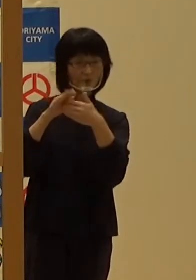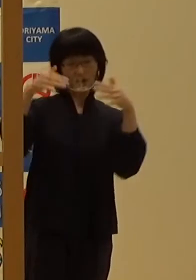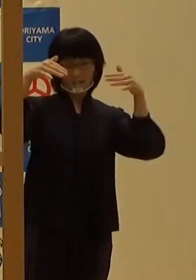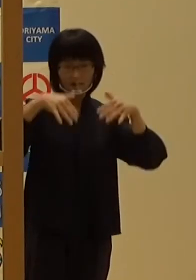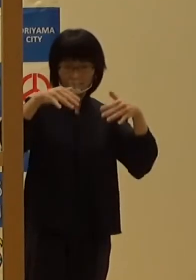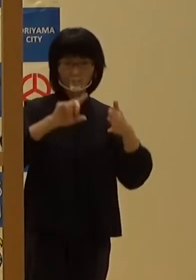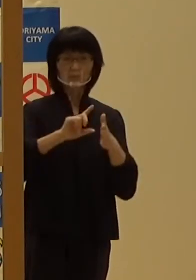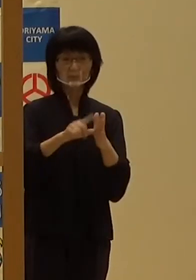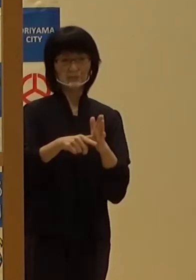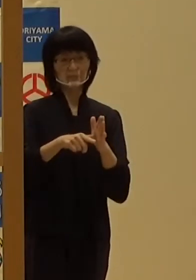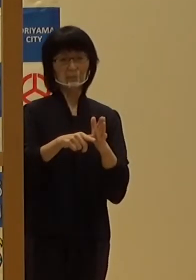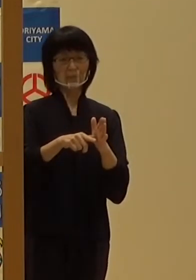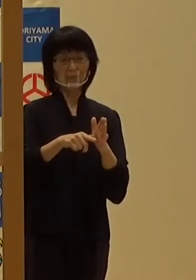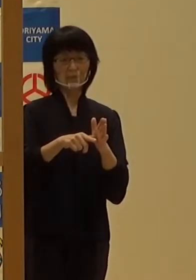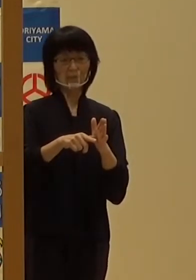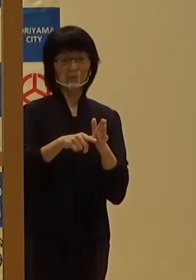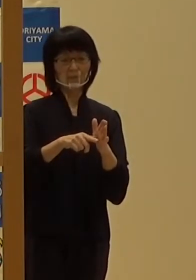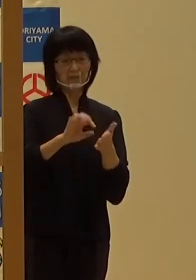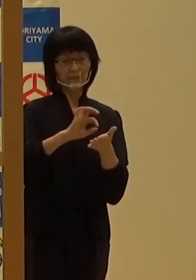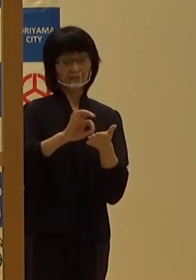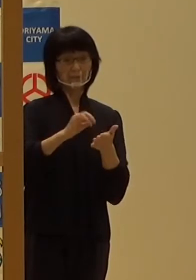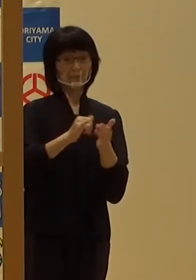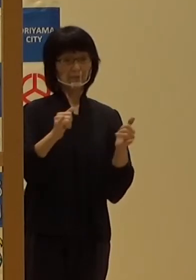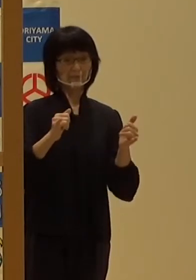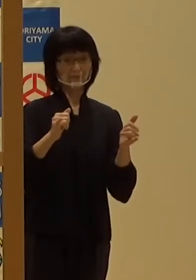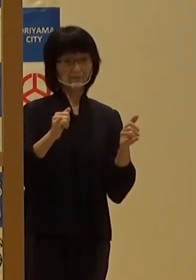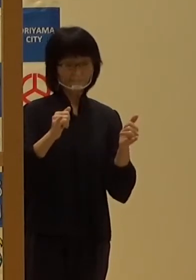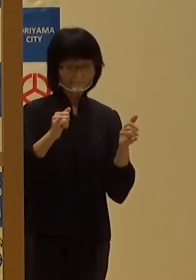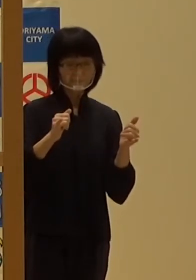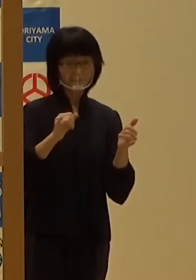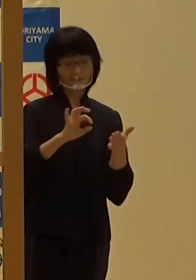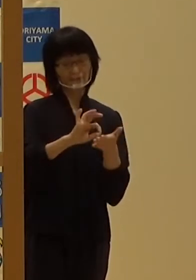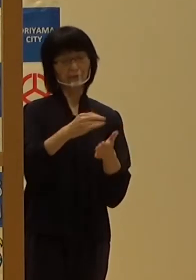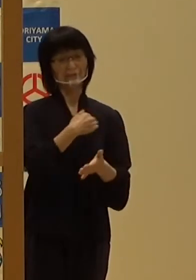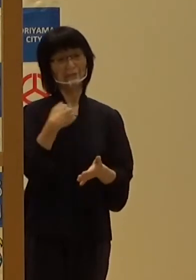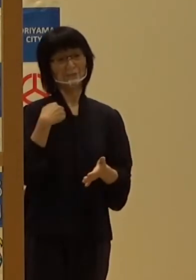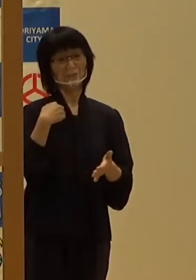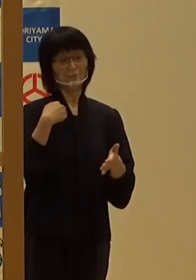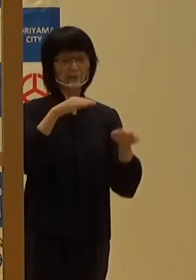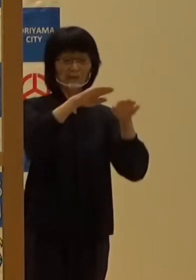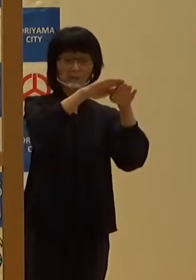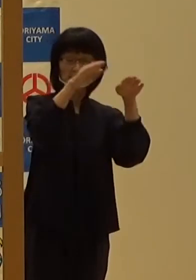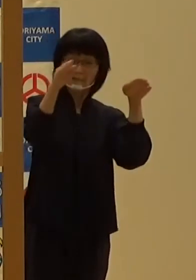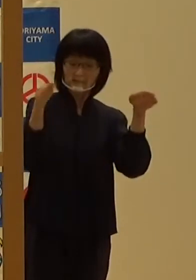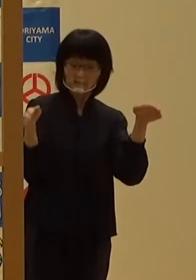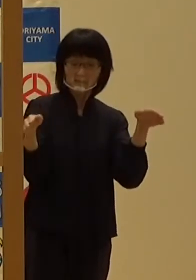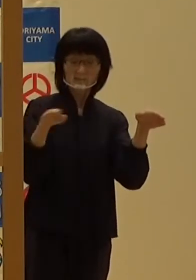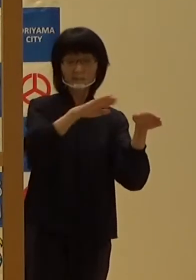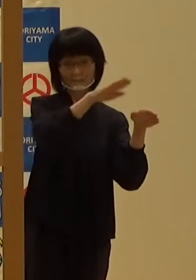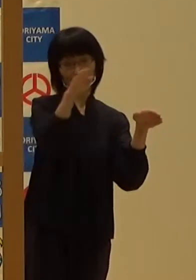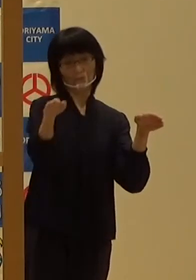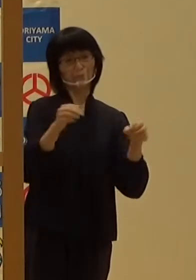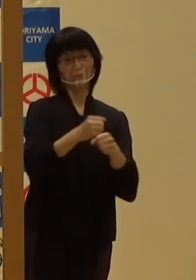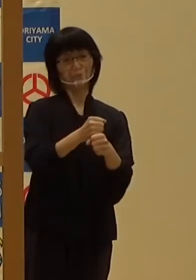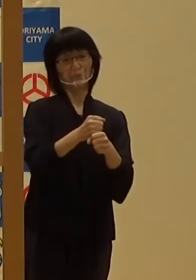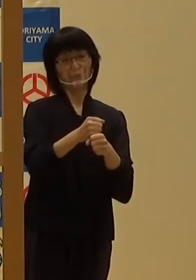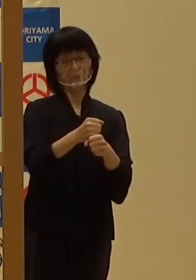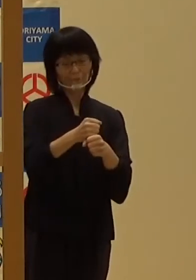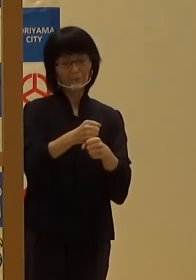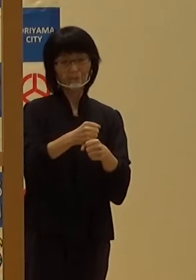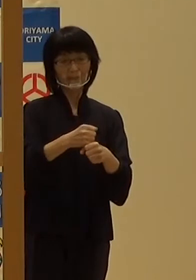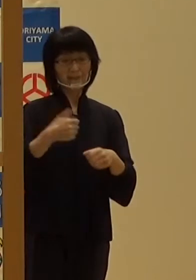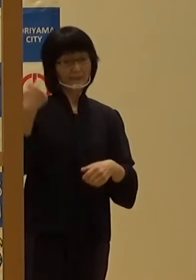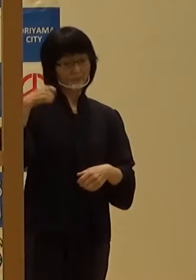の利用者を利用可能とする大屋根空間を自由広場南側に設置